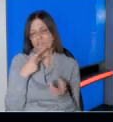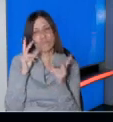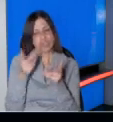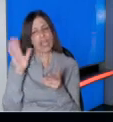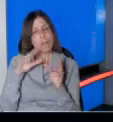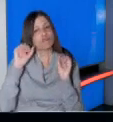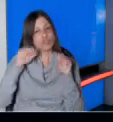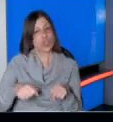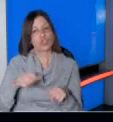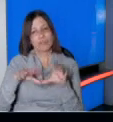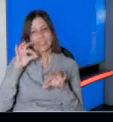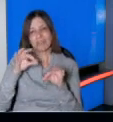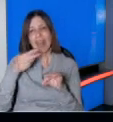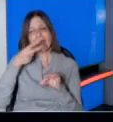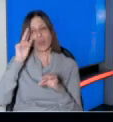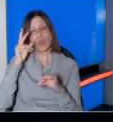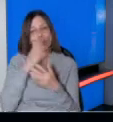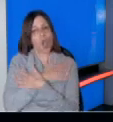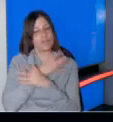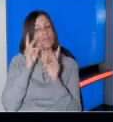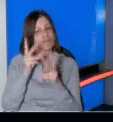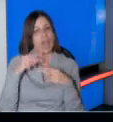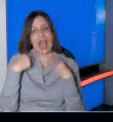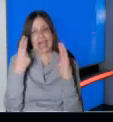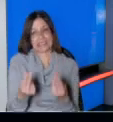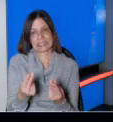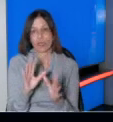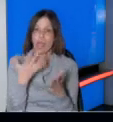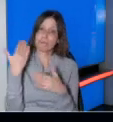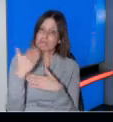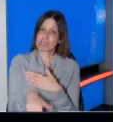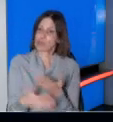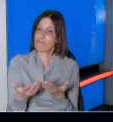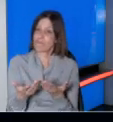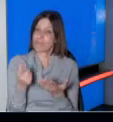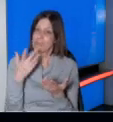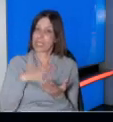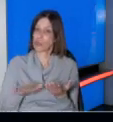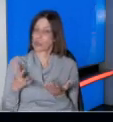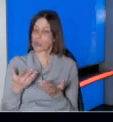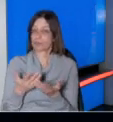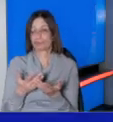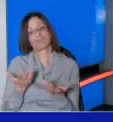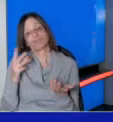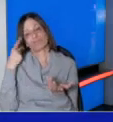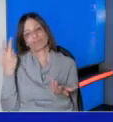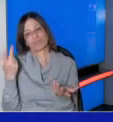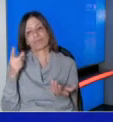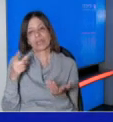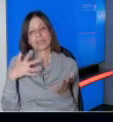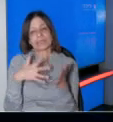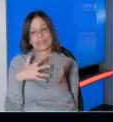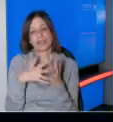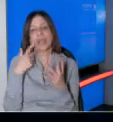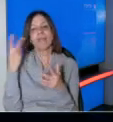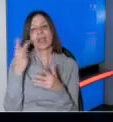שלטון שמצביע ליכוד כל כך אוהבים, אפשר להחזיר אותו, ואולי בסוף הם אולי תמי עידן, לא יודעים, נראה. הסקר אומר שכן. אבל גם